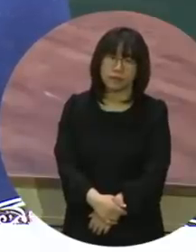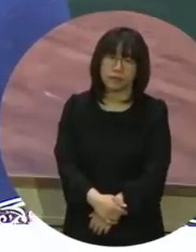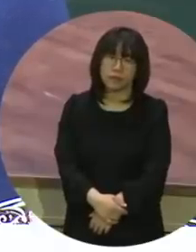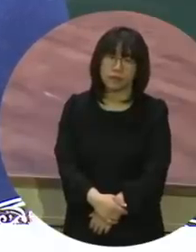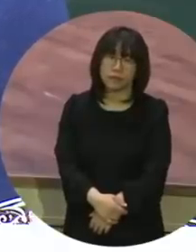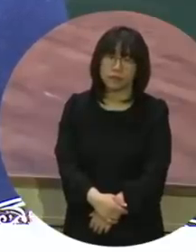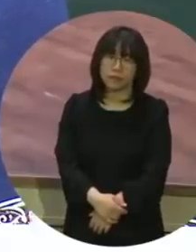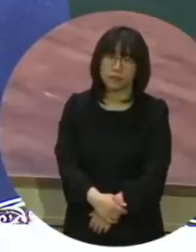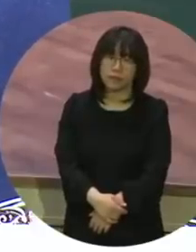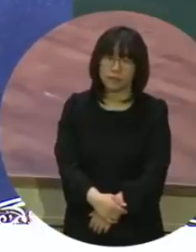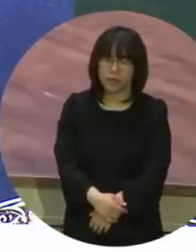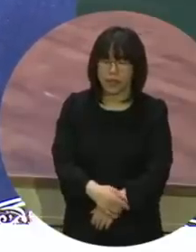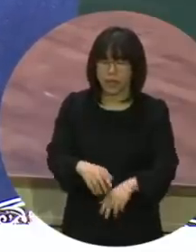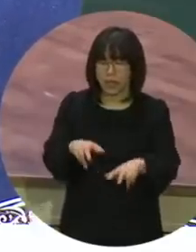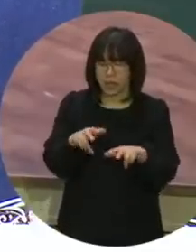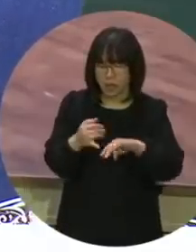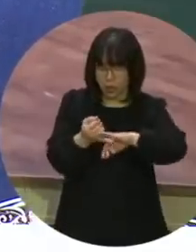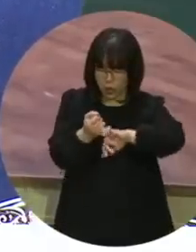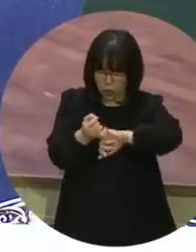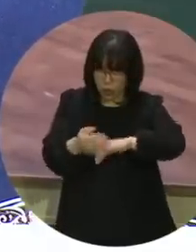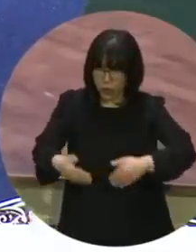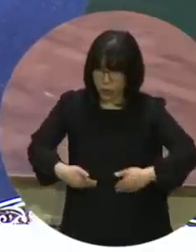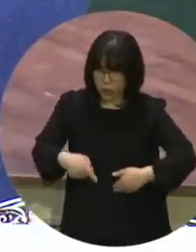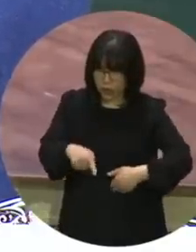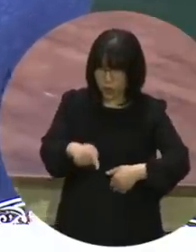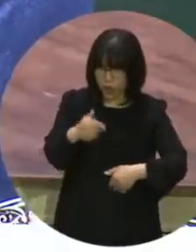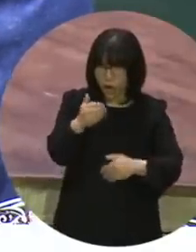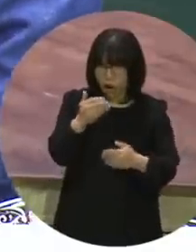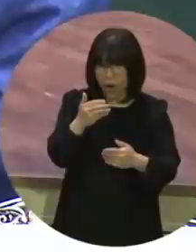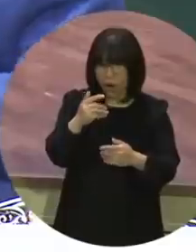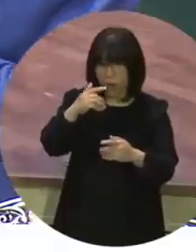헌당이 현장화된다. 현장화된다.